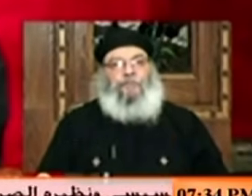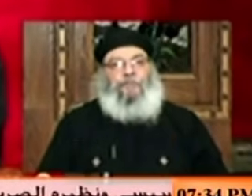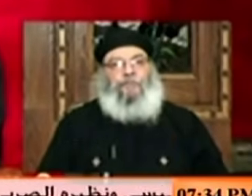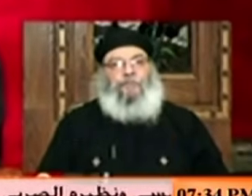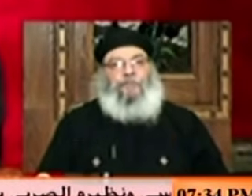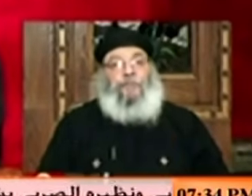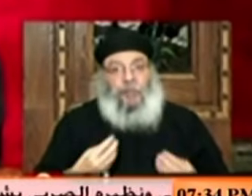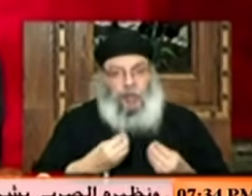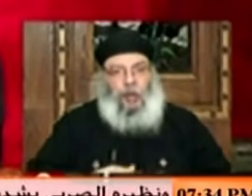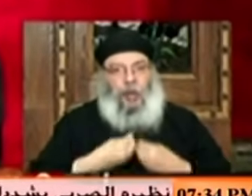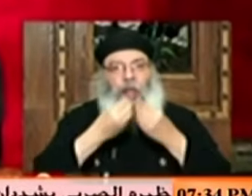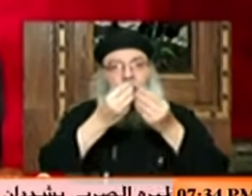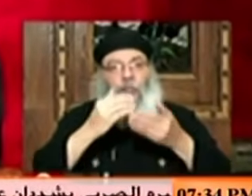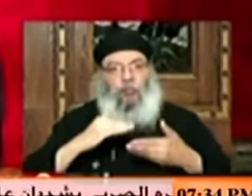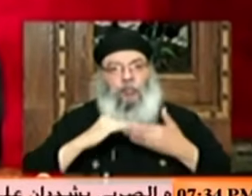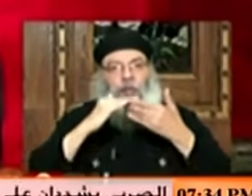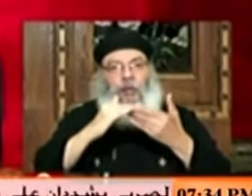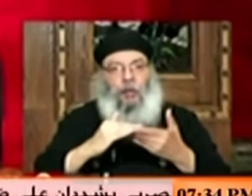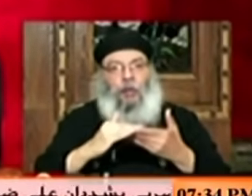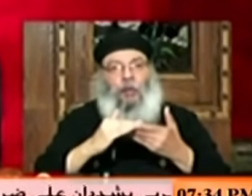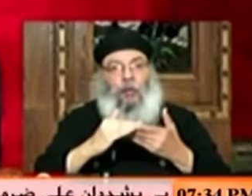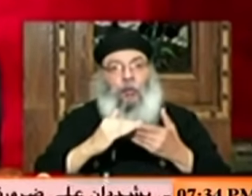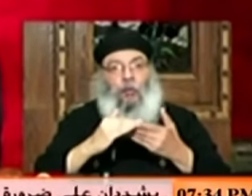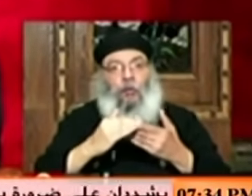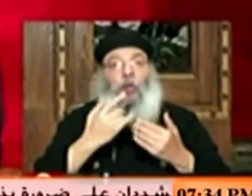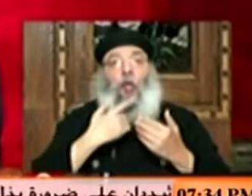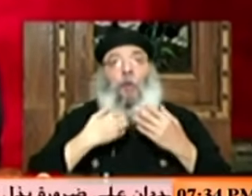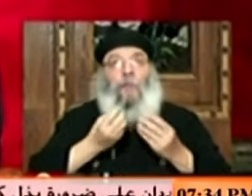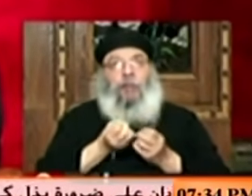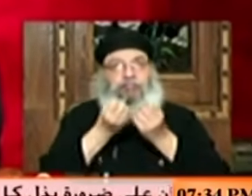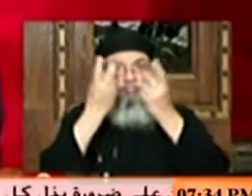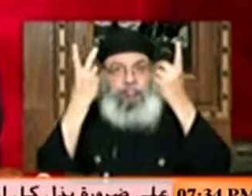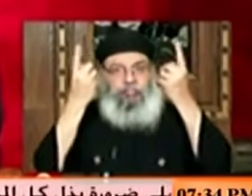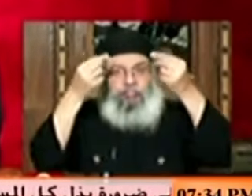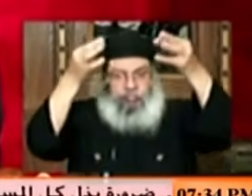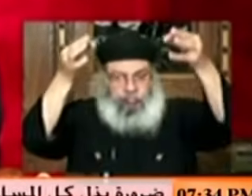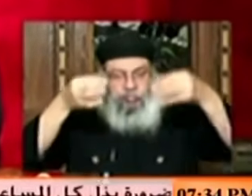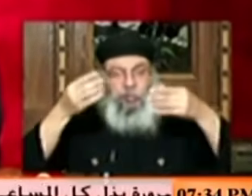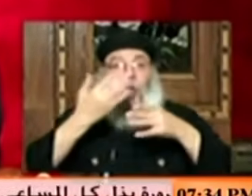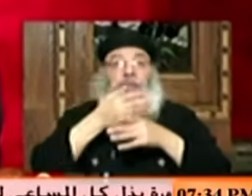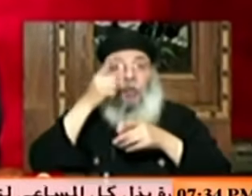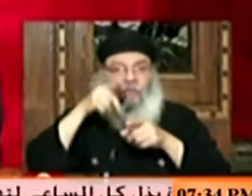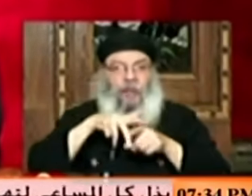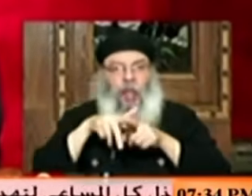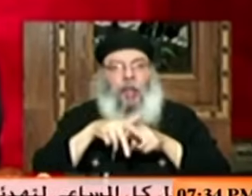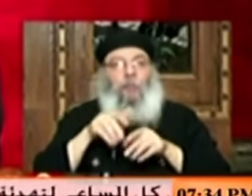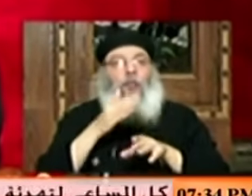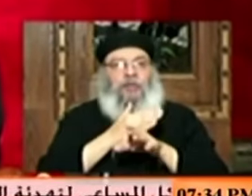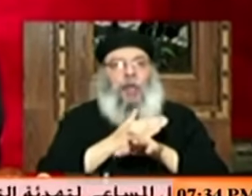فقدم خدمتك واعلن عن حبك حتى لو كان في الم